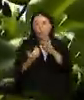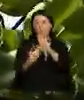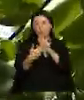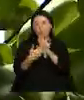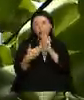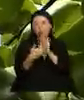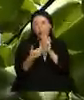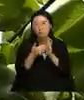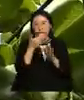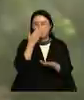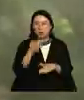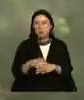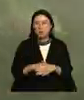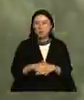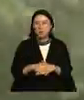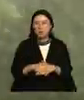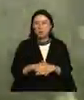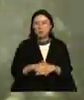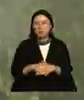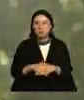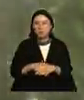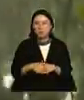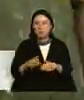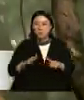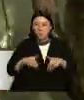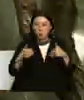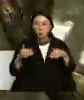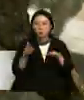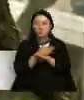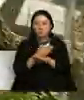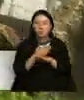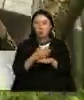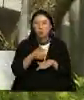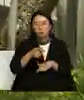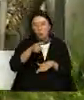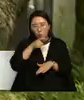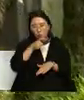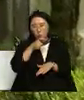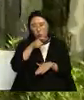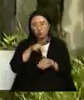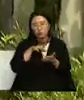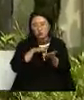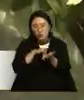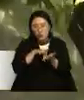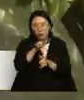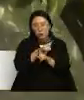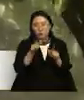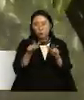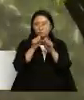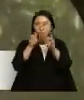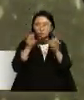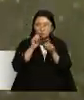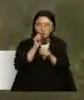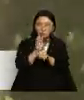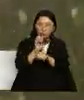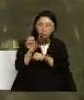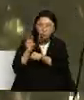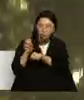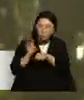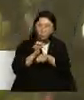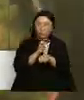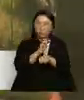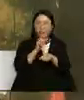해결책입니다 과수 농가 는 이름부터 과 손에 항생제 등 예방 약제를 살포 에 화상 병 유입 차단에